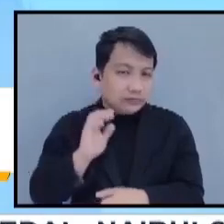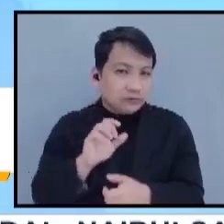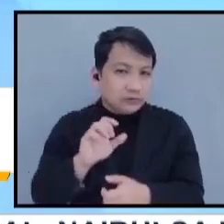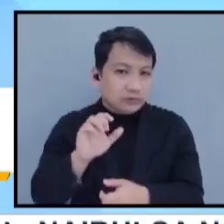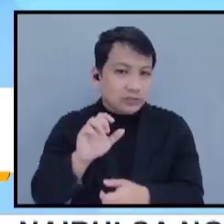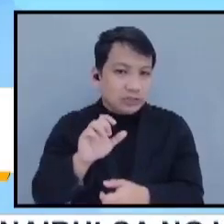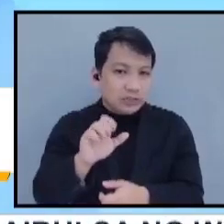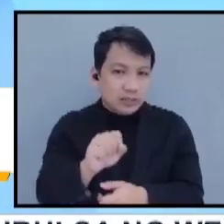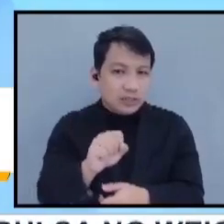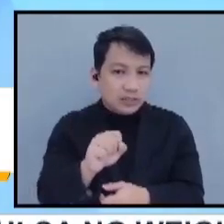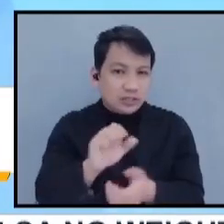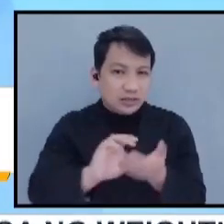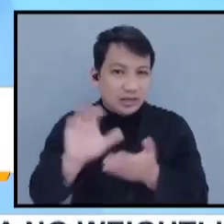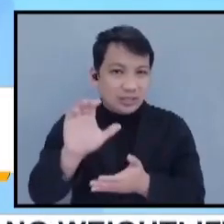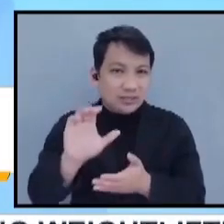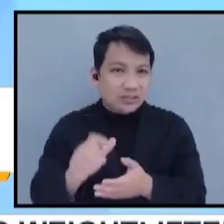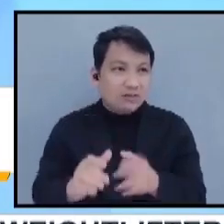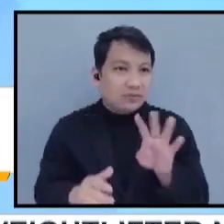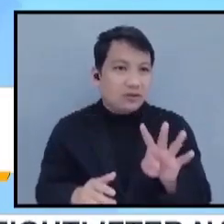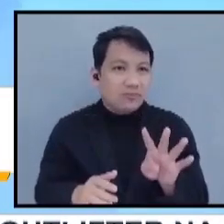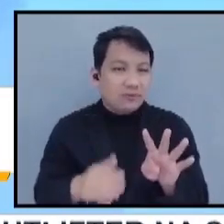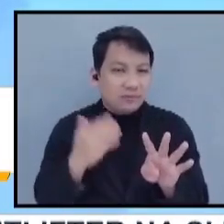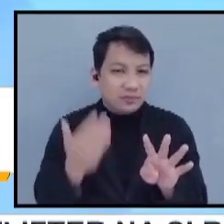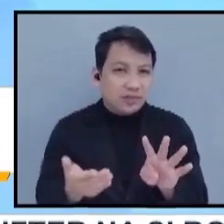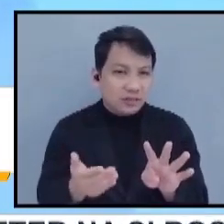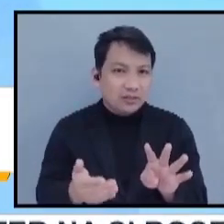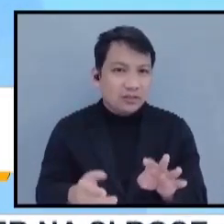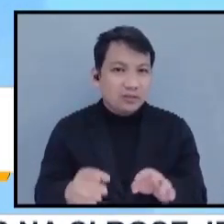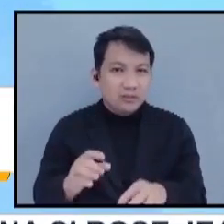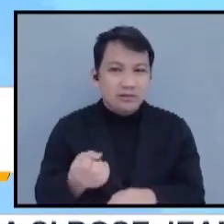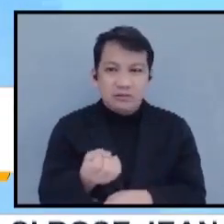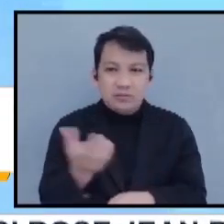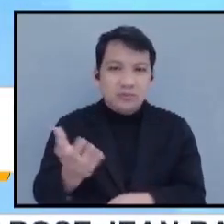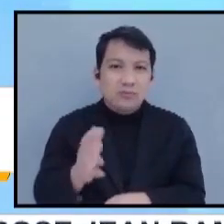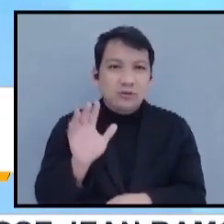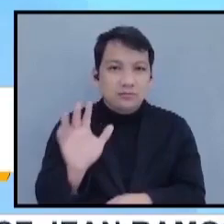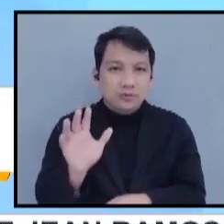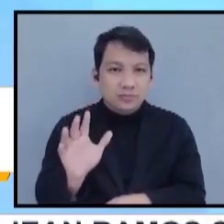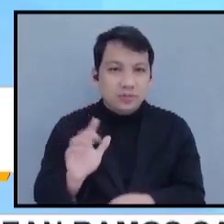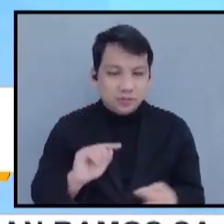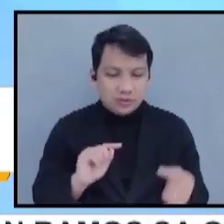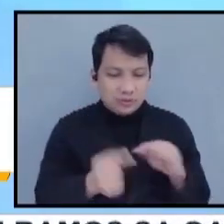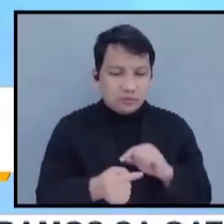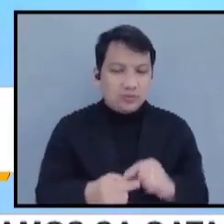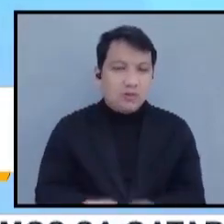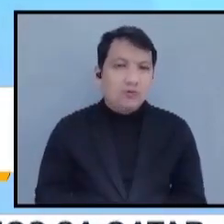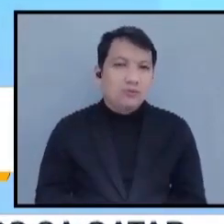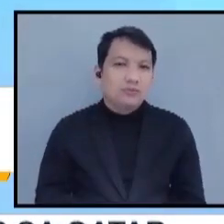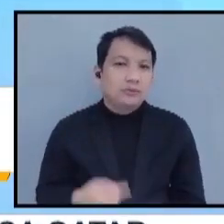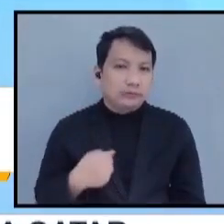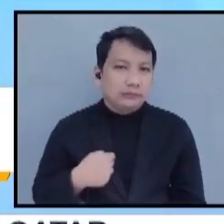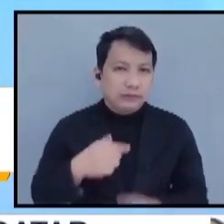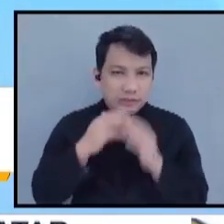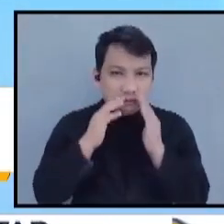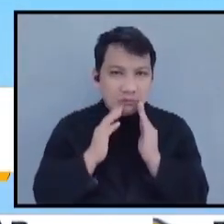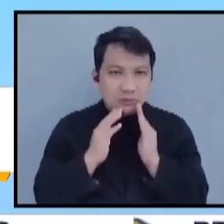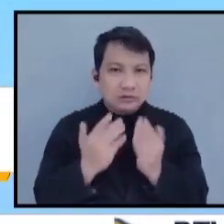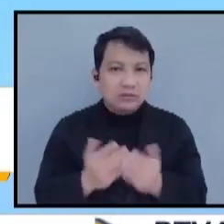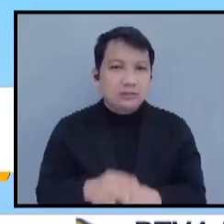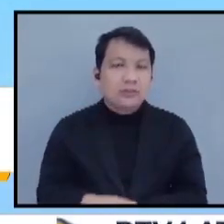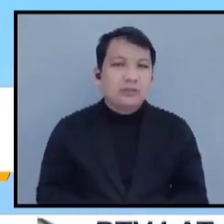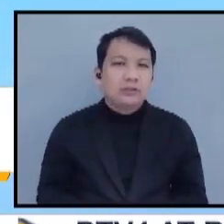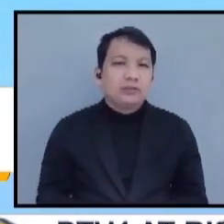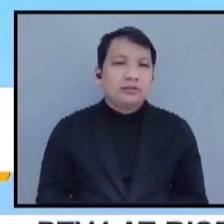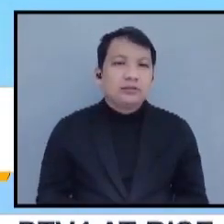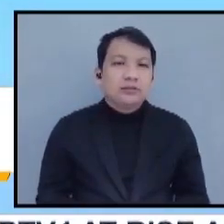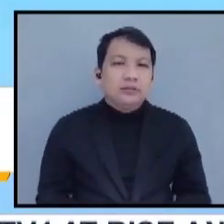na ikinasawi ng 4 at ikinasugat ng halos 50. Ito isang bagay na kinalulungkot po natin at